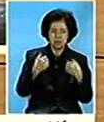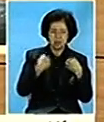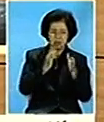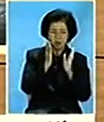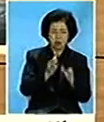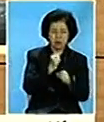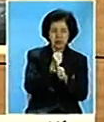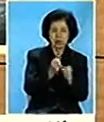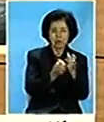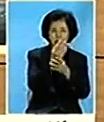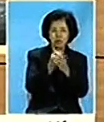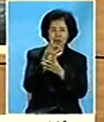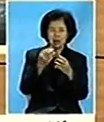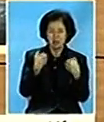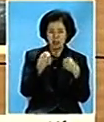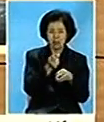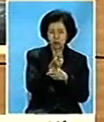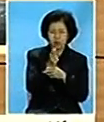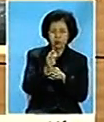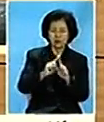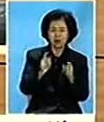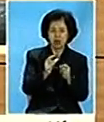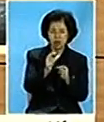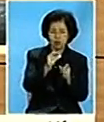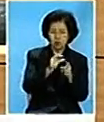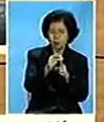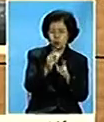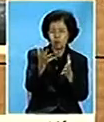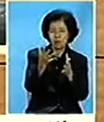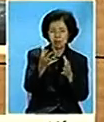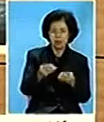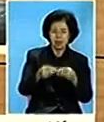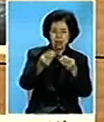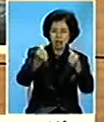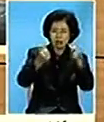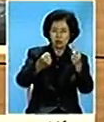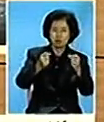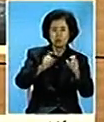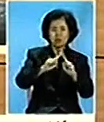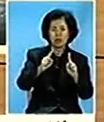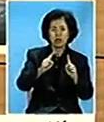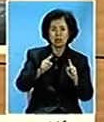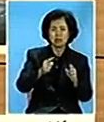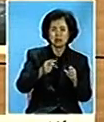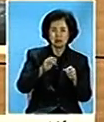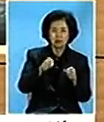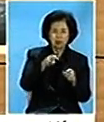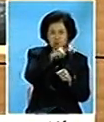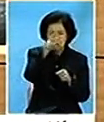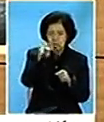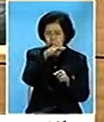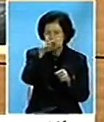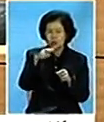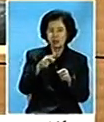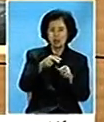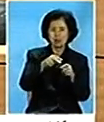ไม้มีปืนครับอัตบาทให้ปืนไปแต่ไม่ให้กระสุนให้รถยนต์ครับให้ไปคันหนึ่งจะต้องวิ่งดูแลพื้นที่ 20,000